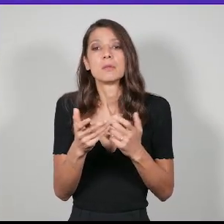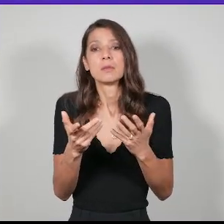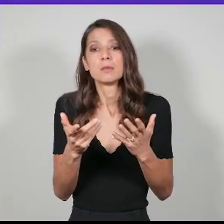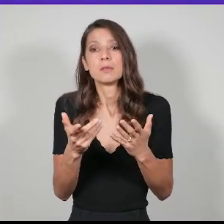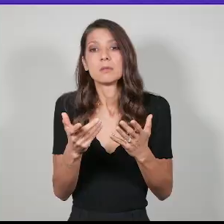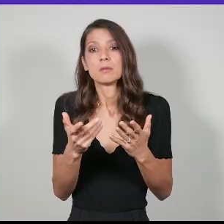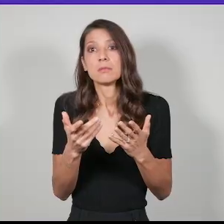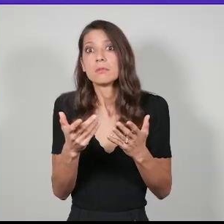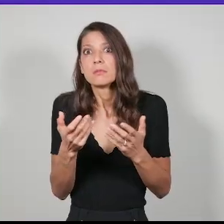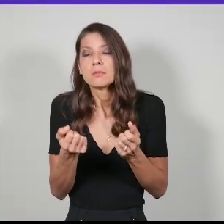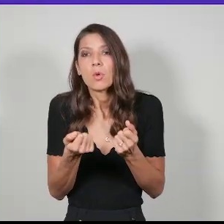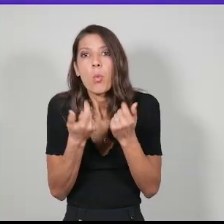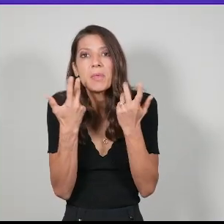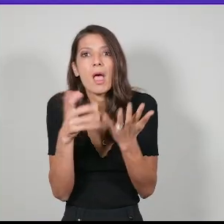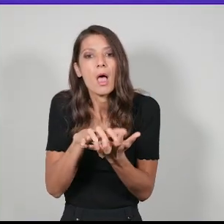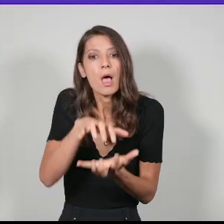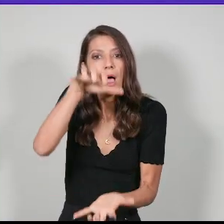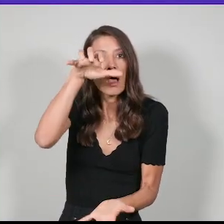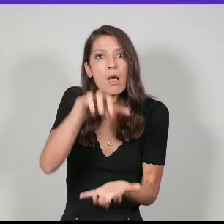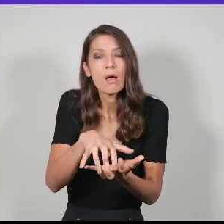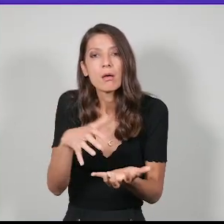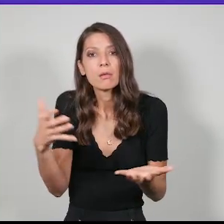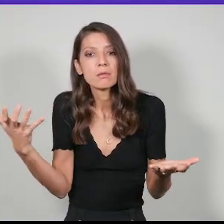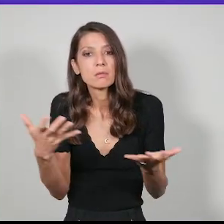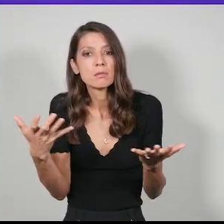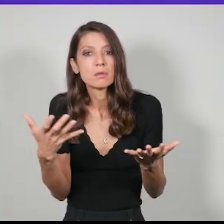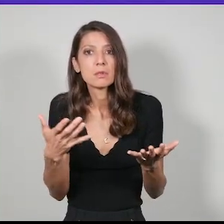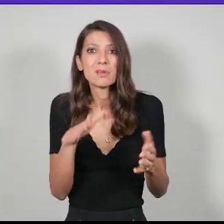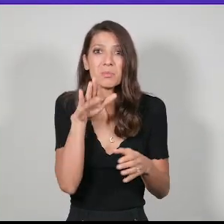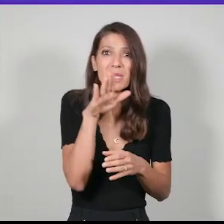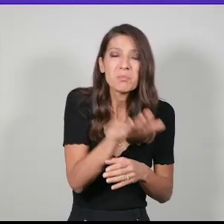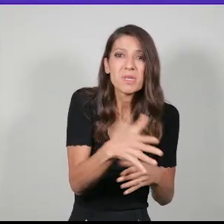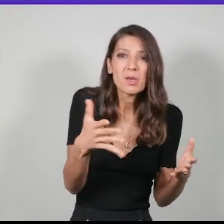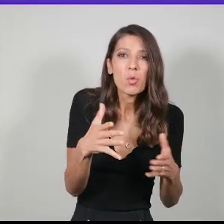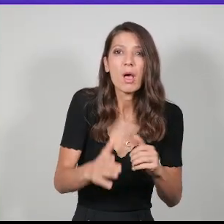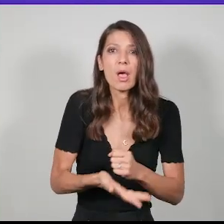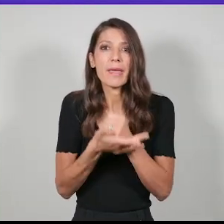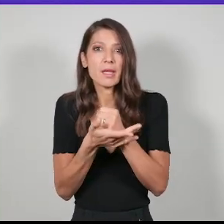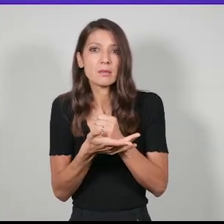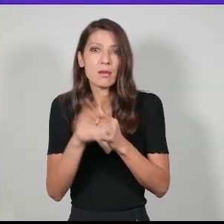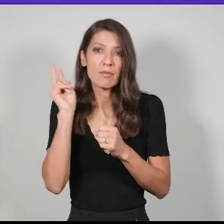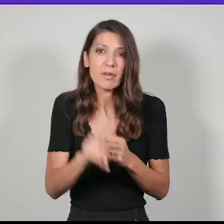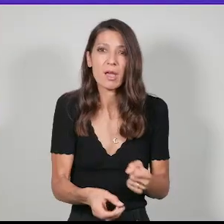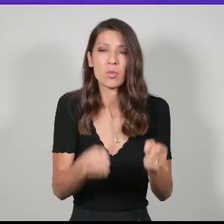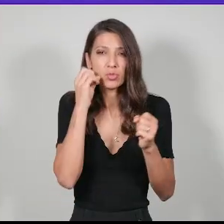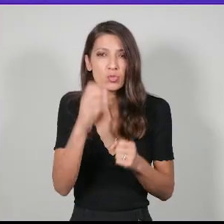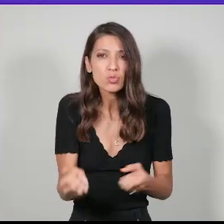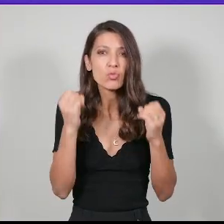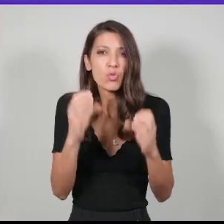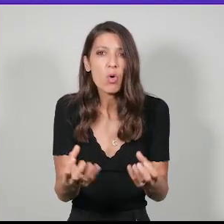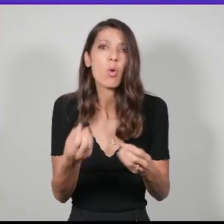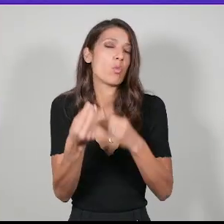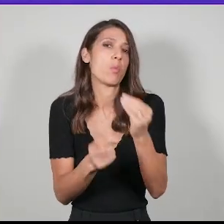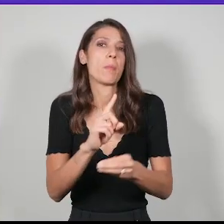vient quantifier justement ce qu'est l'aide, sa nature, sa diversité et son intensité, la façon de la mesurer.